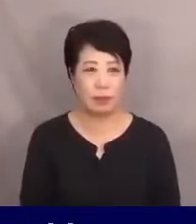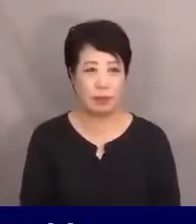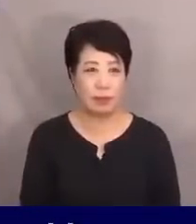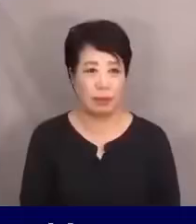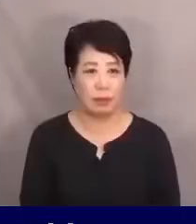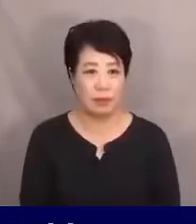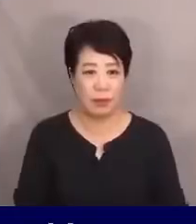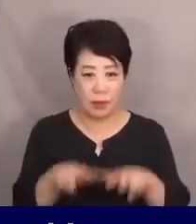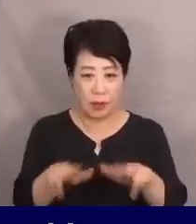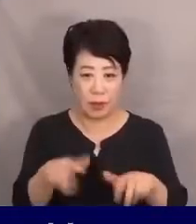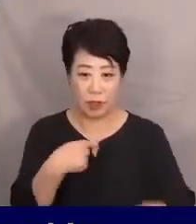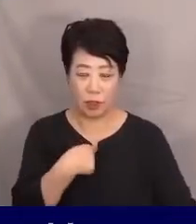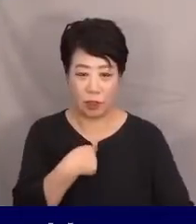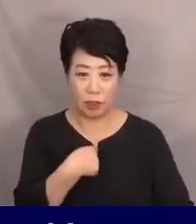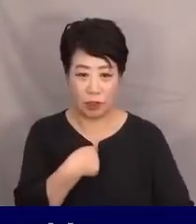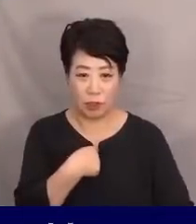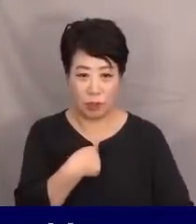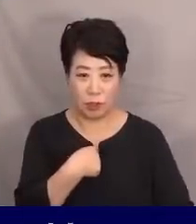이제 저를